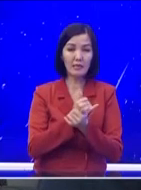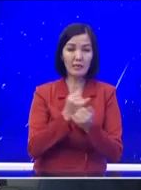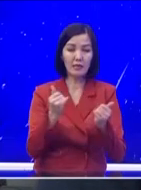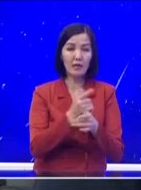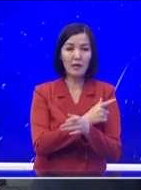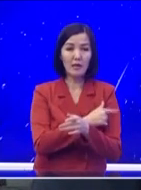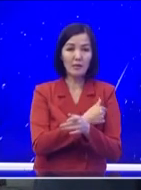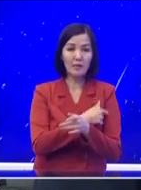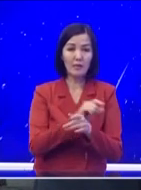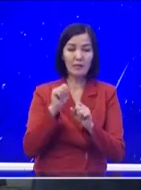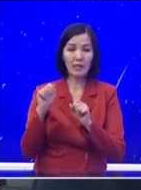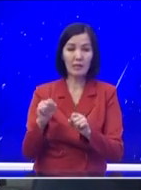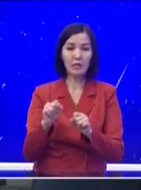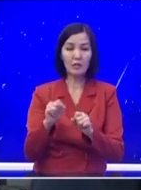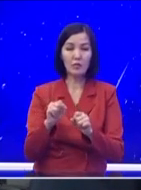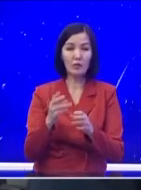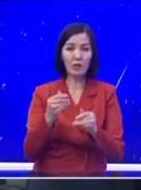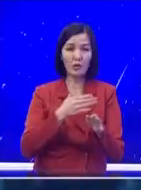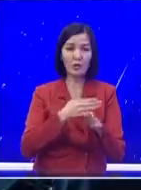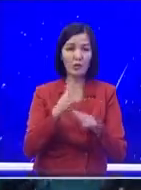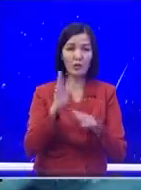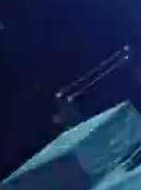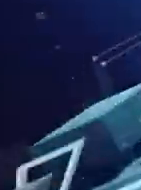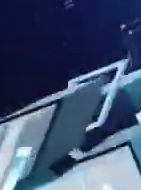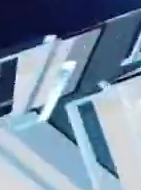әлеуметтік сақтандыру системасының есебінен төленетін болады.